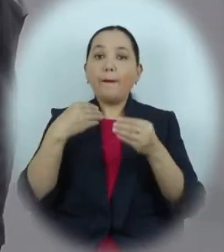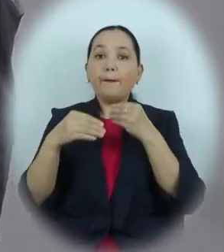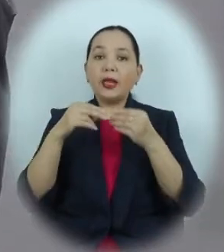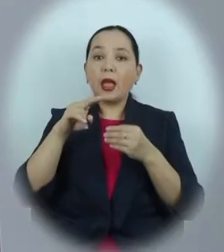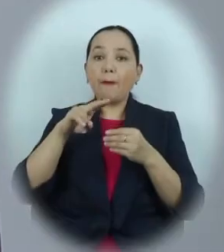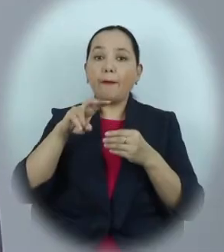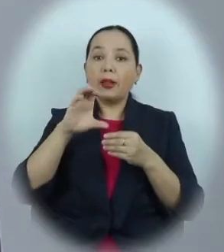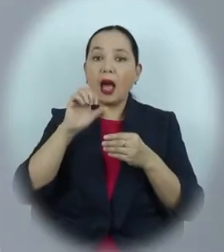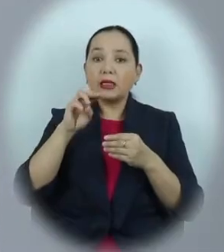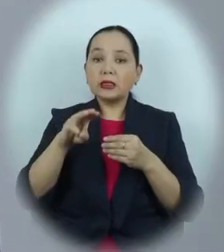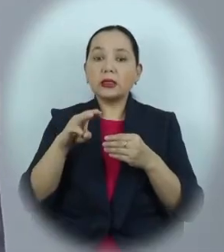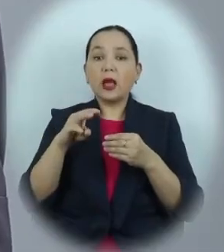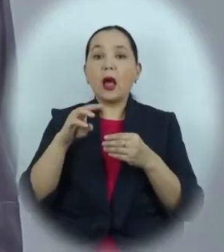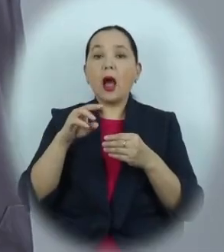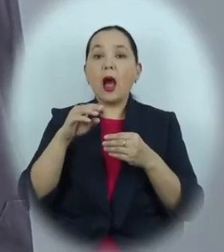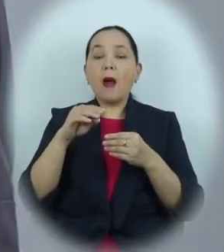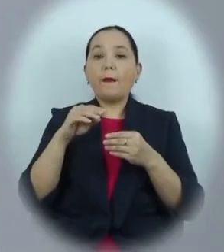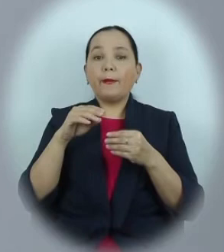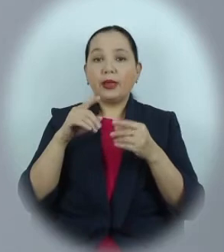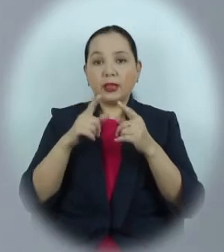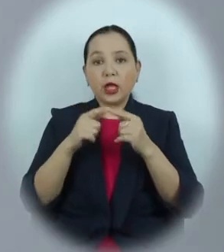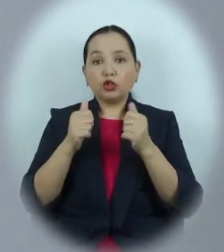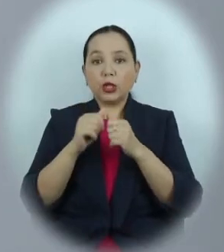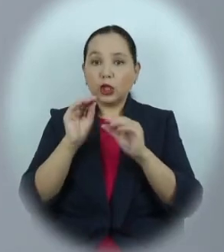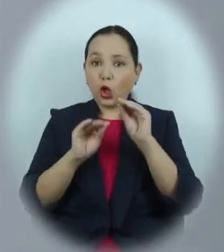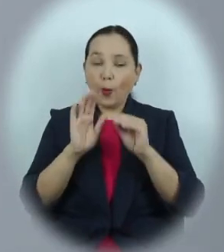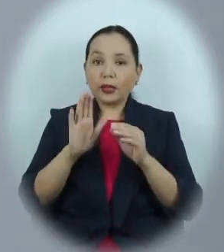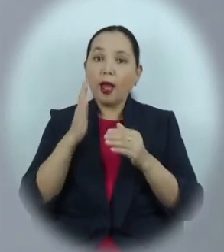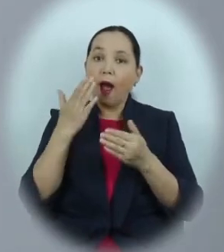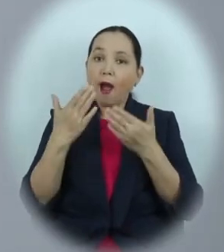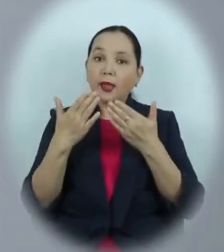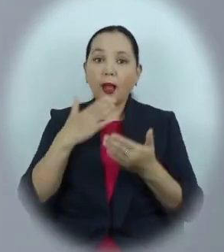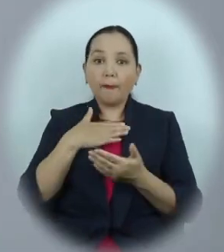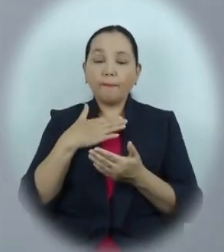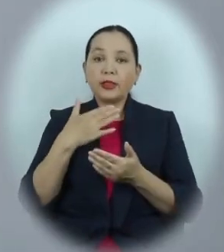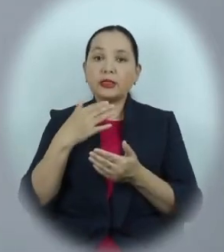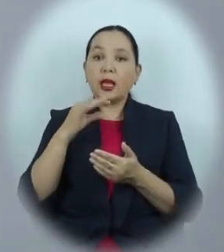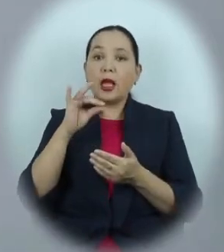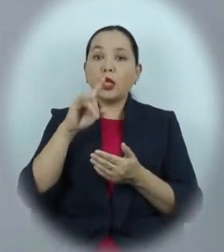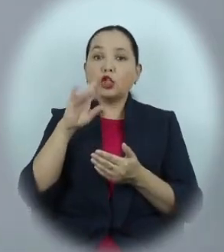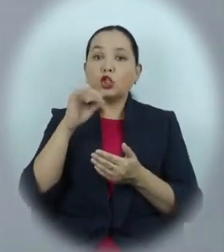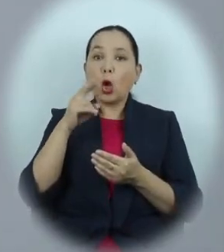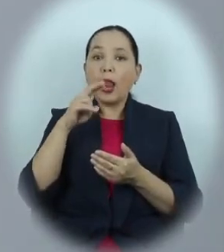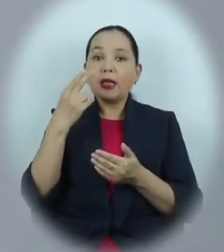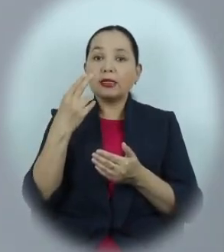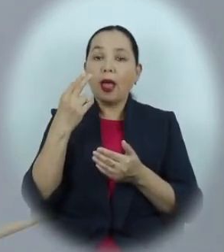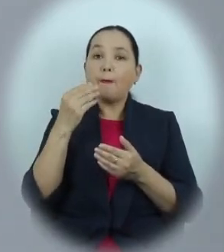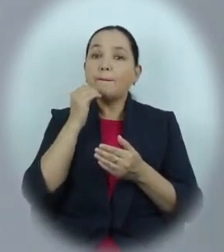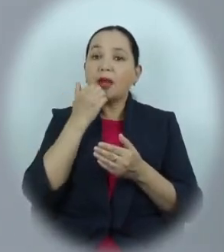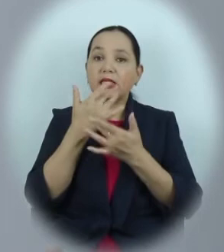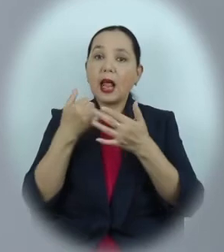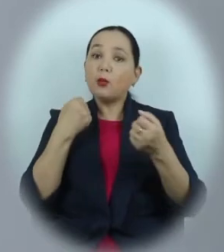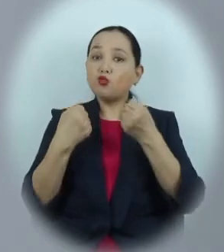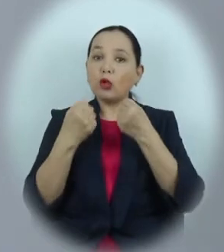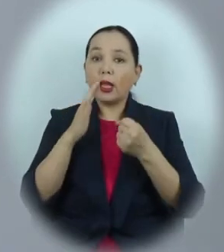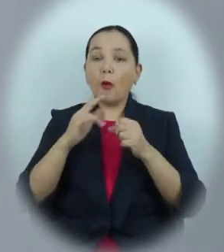penoplast va penoplastlardan tashkil topadi. Agar biz izolyatsiya materiallarimizni mustahkam qilib pol